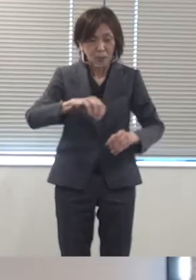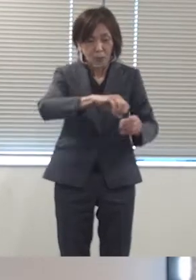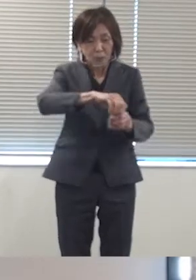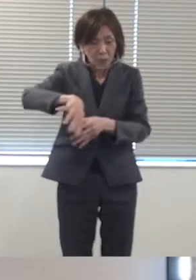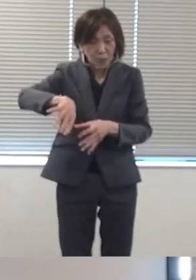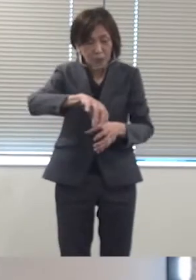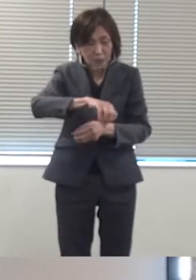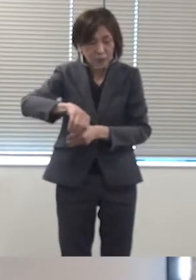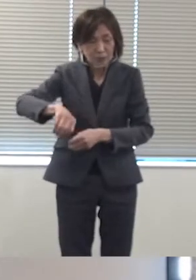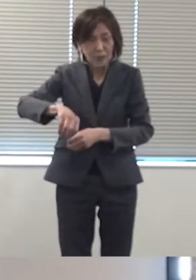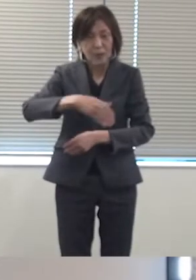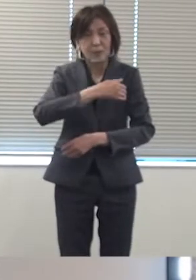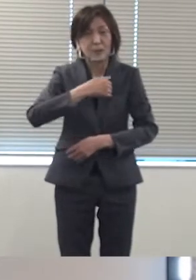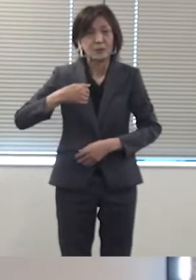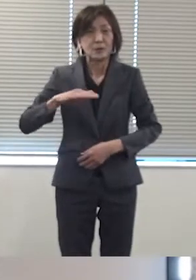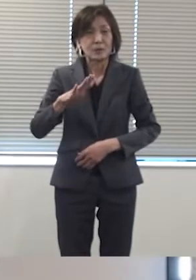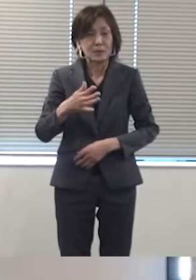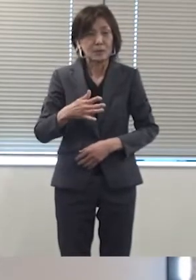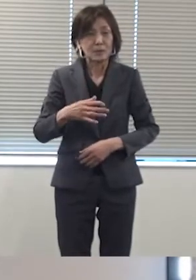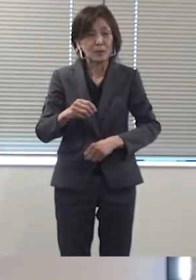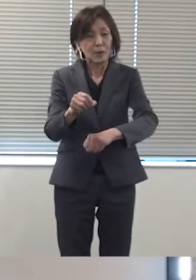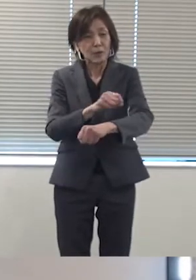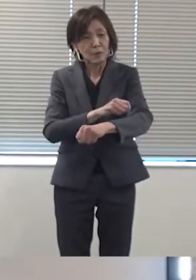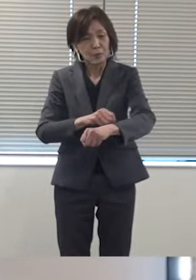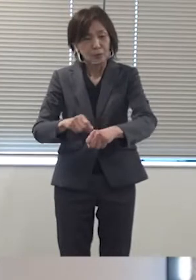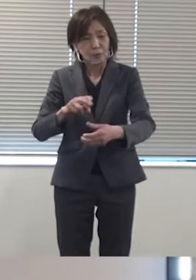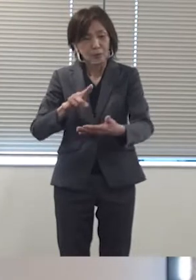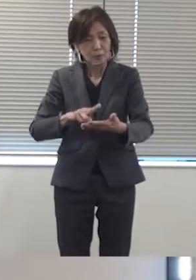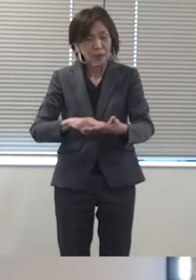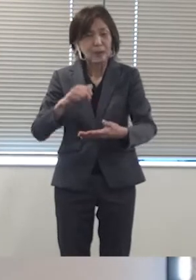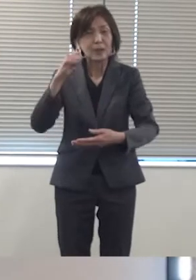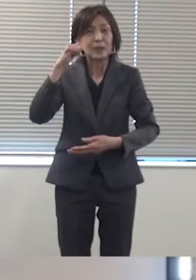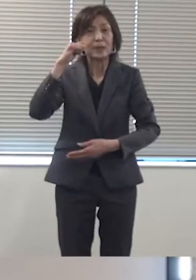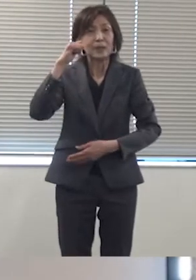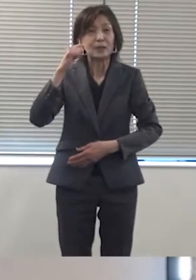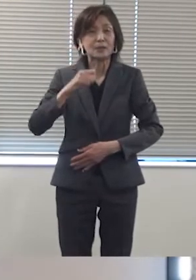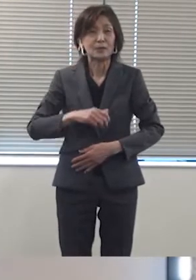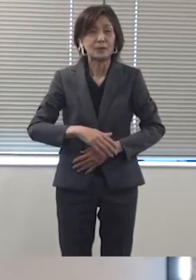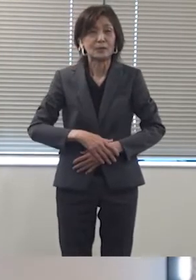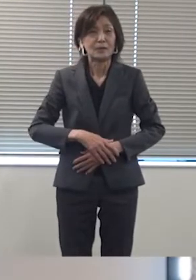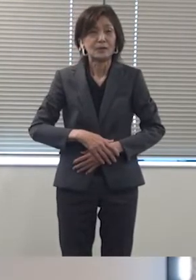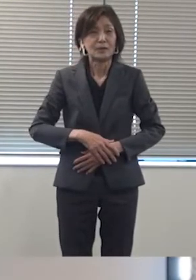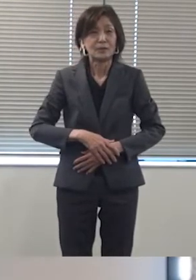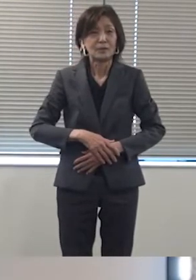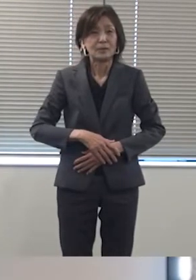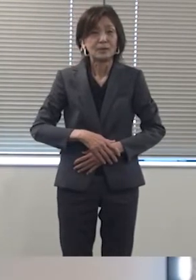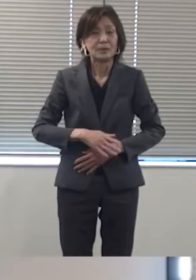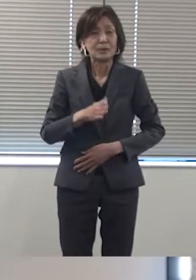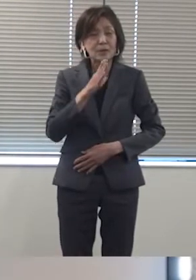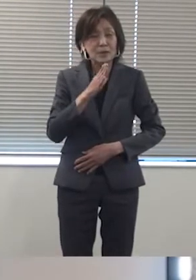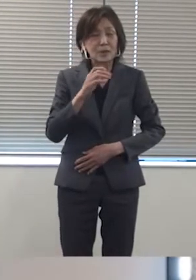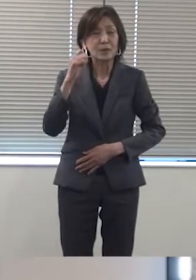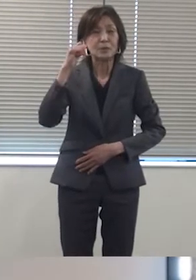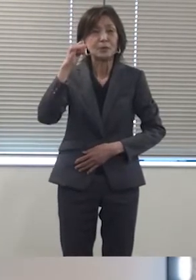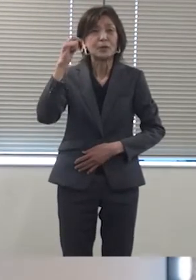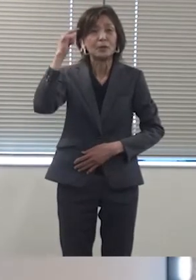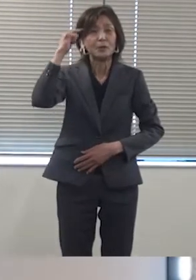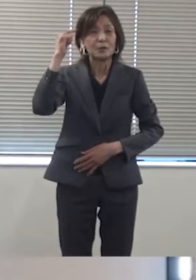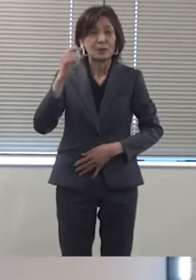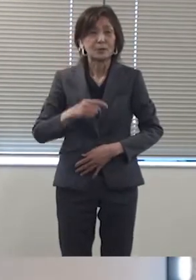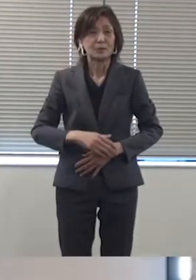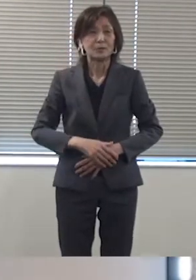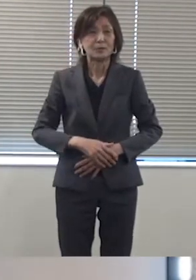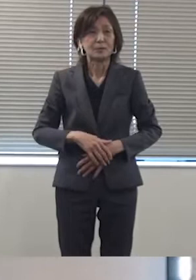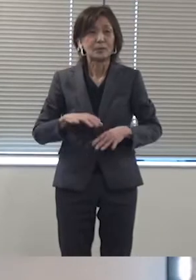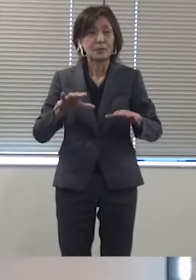あの現実的には難しいというふうになります。ちょっと今日は担当の課長が来てますので、ちょっと補足をしてもらった方がいいと思います